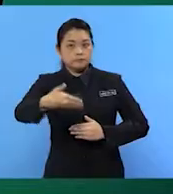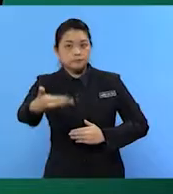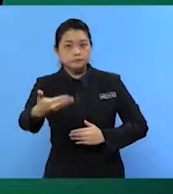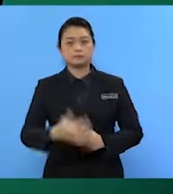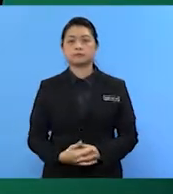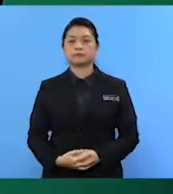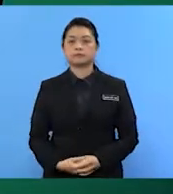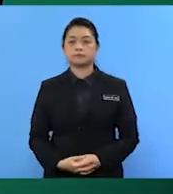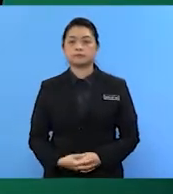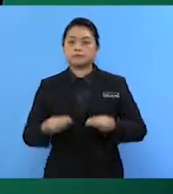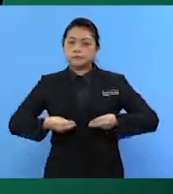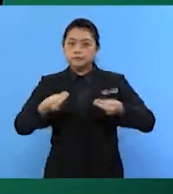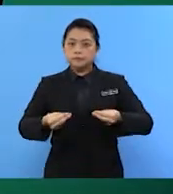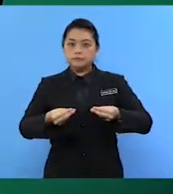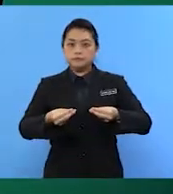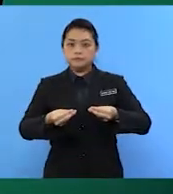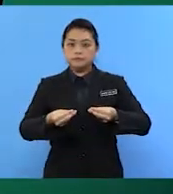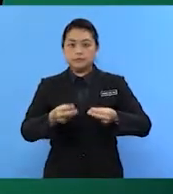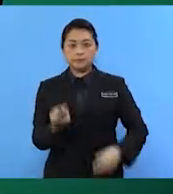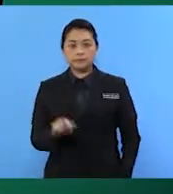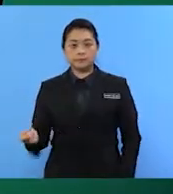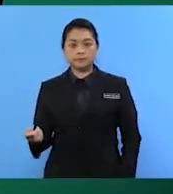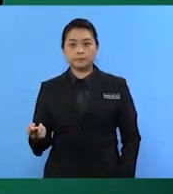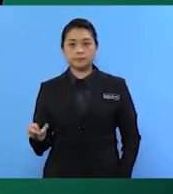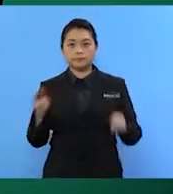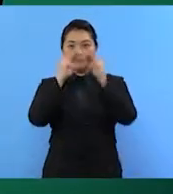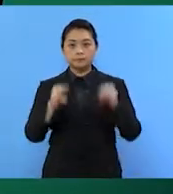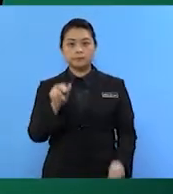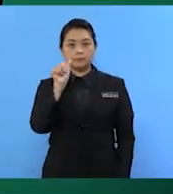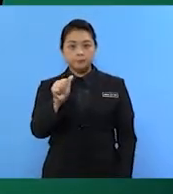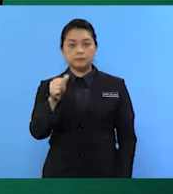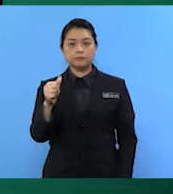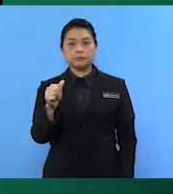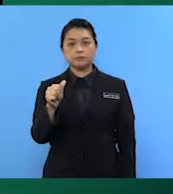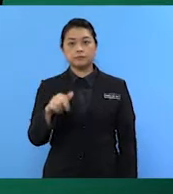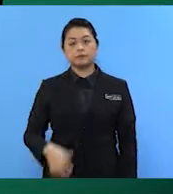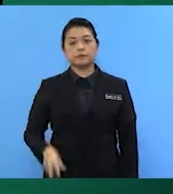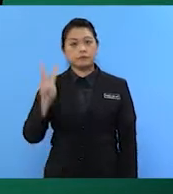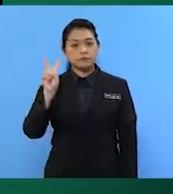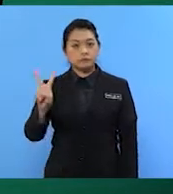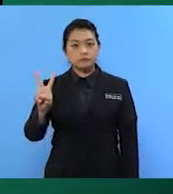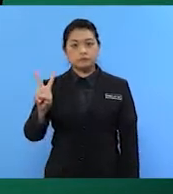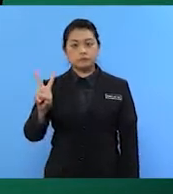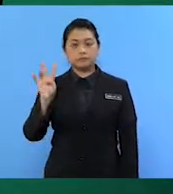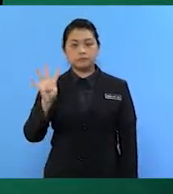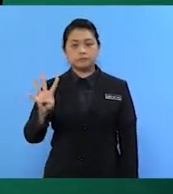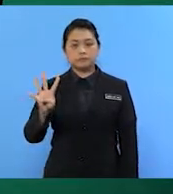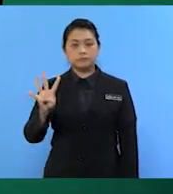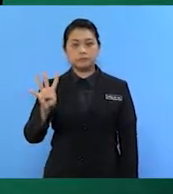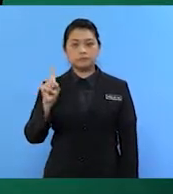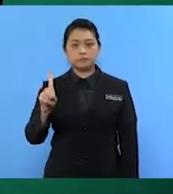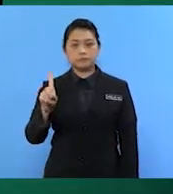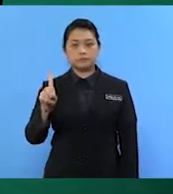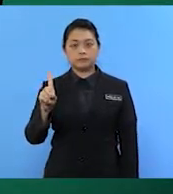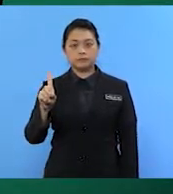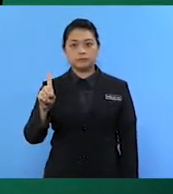seterusnya. Diberi unsur matriks A ialah 2, 4,